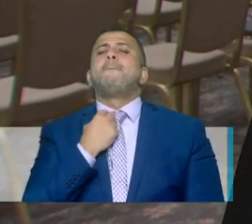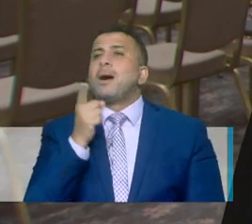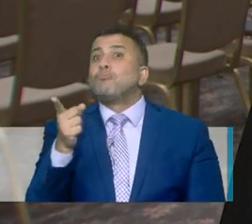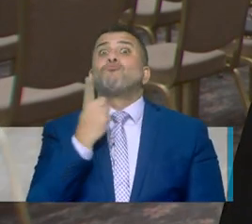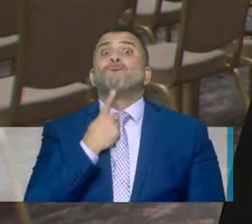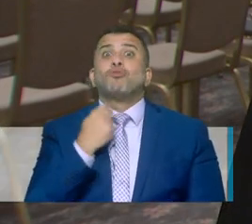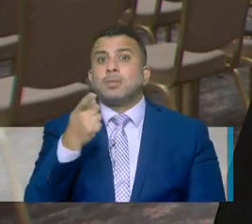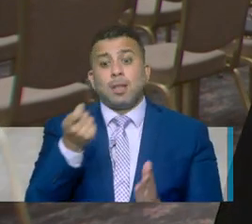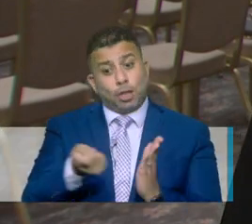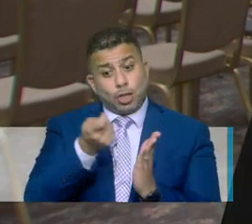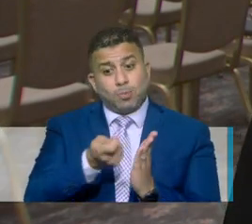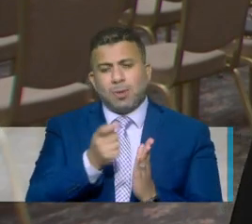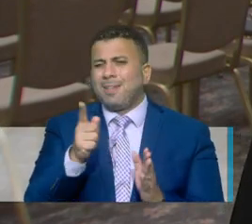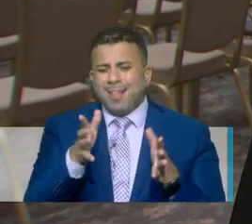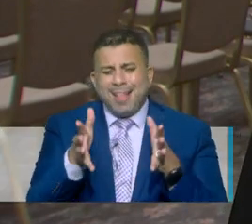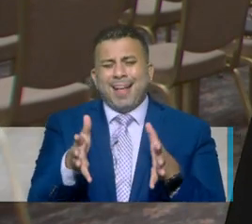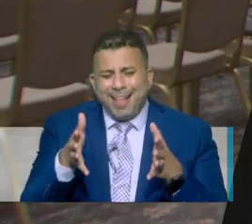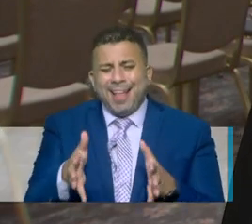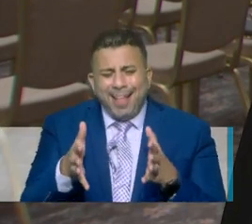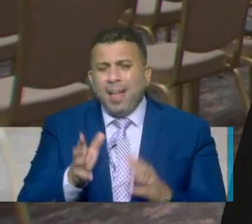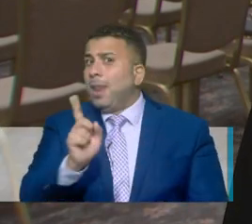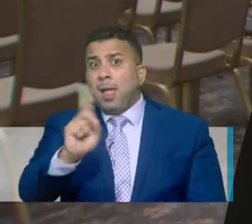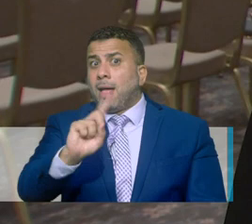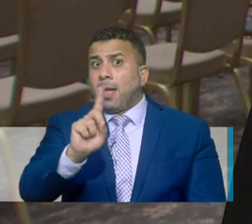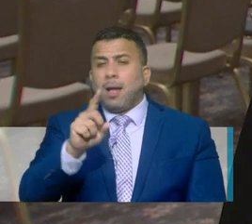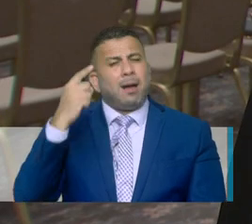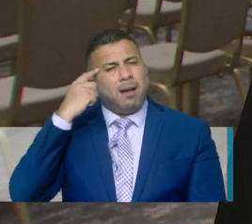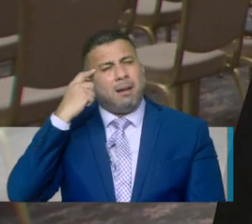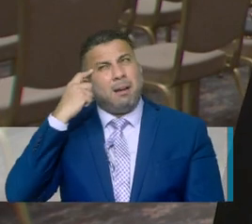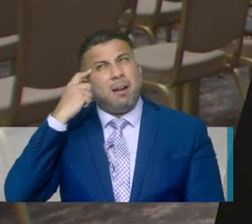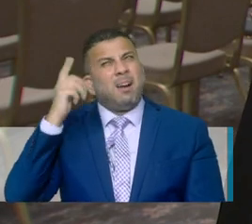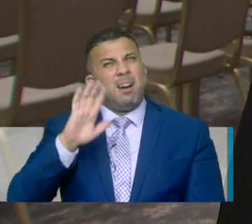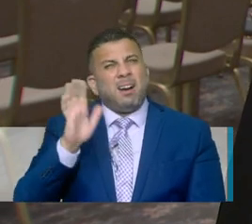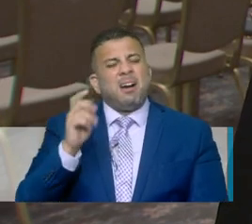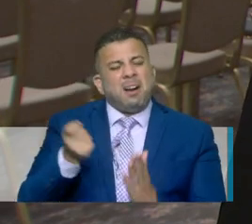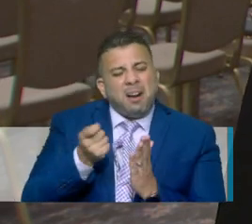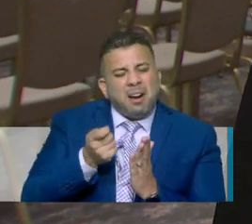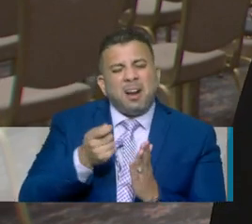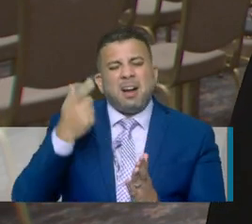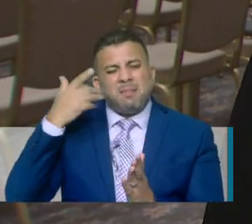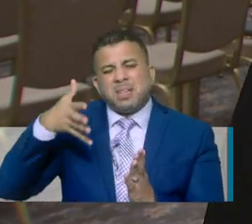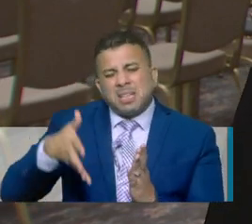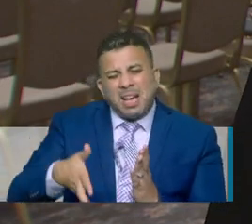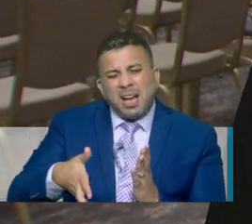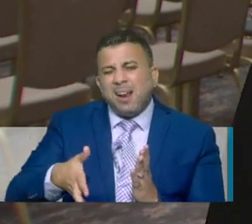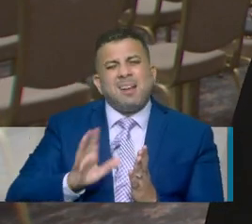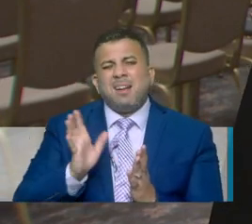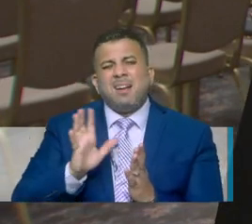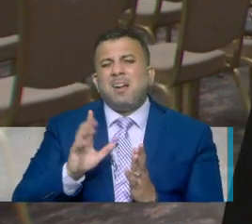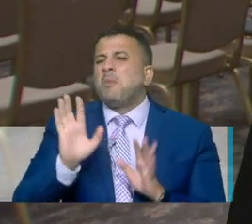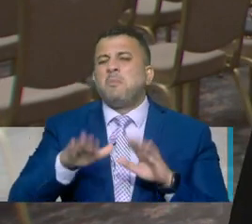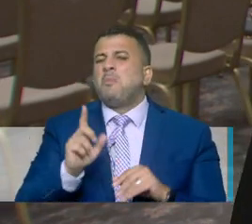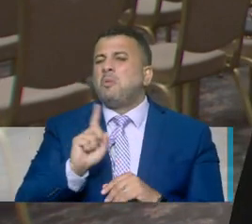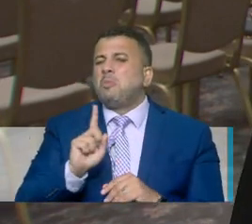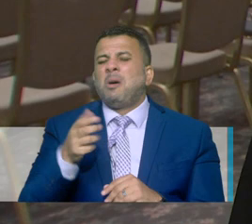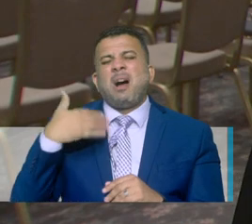يكتبون، أنكم لا تتهيبون أبداً ولا تحطون في بالكم أنه إذا إحنا ما كتبنا وإحنا صغار معناته الفرصة مو